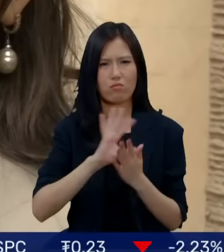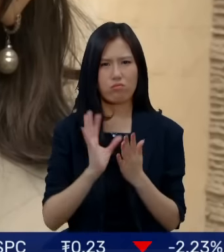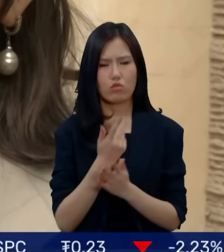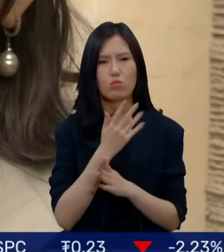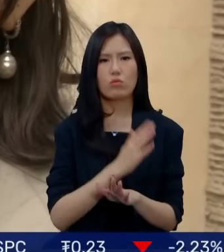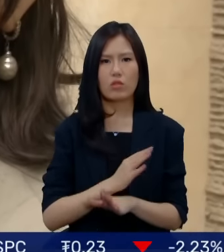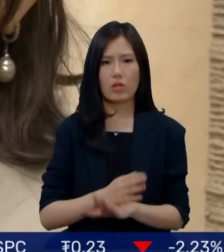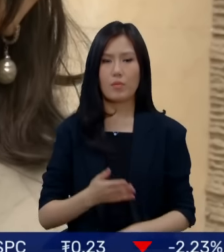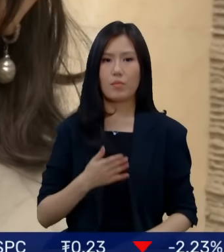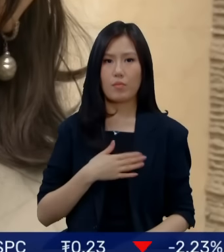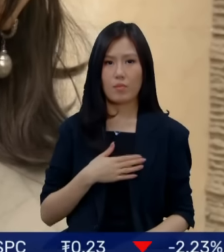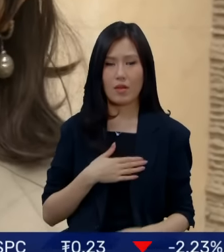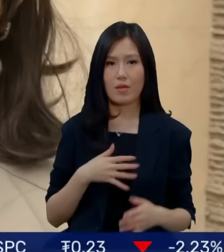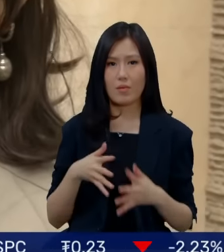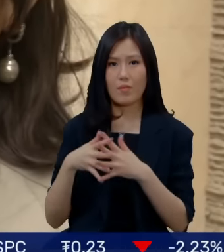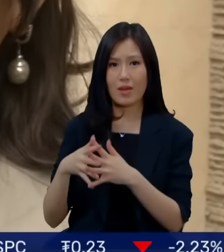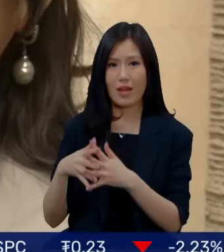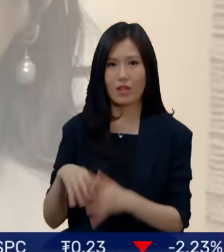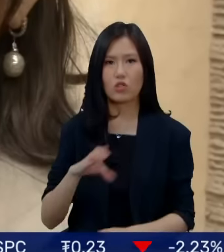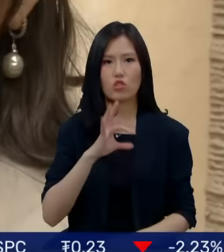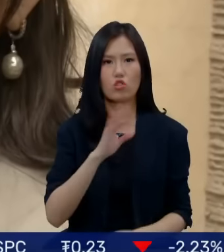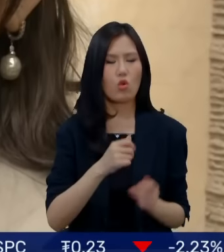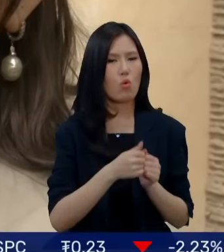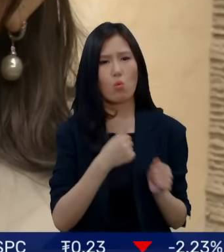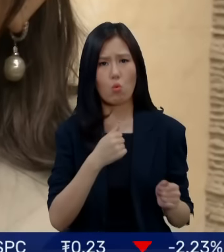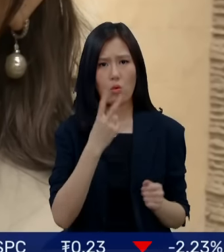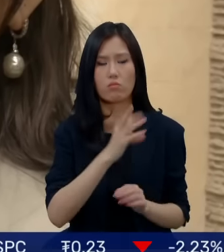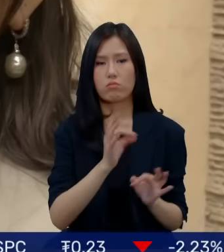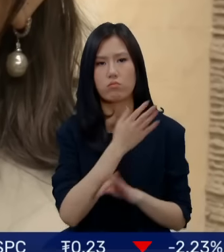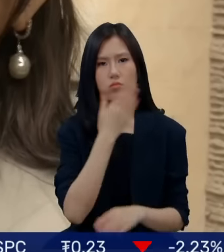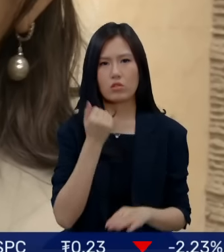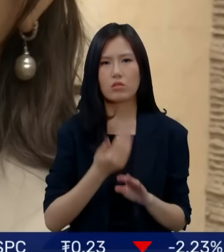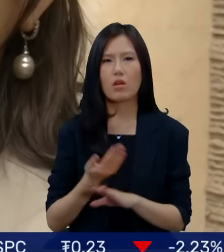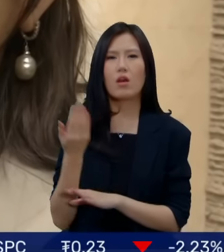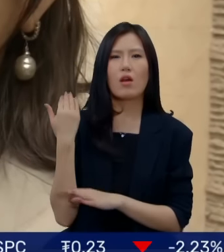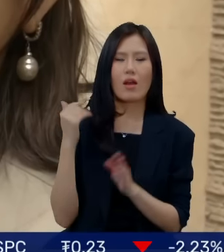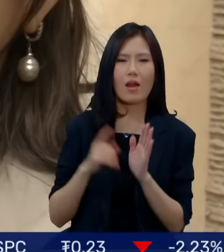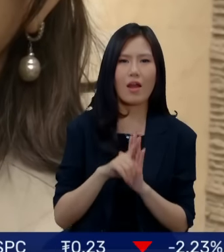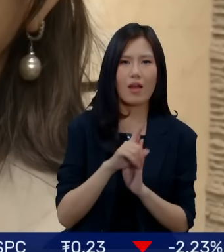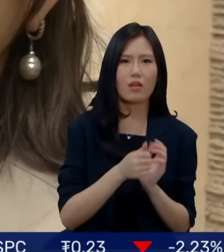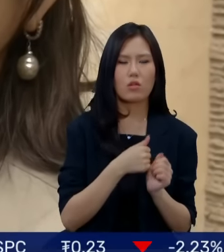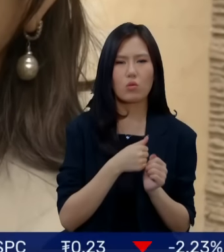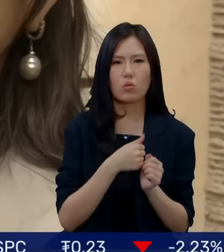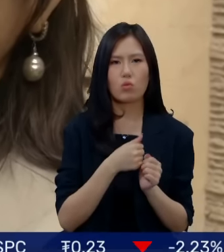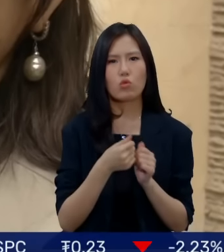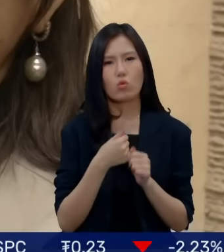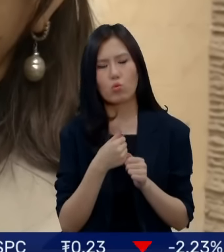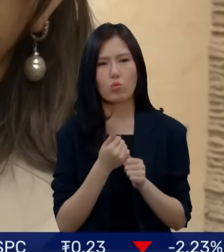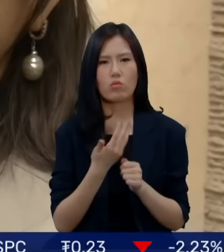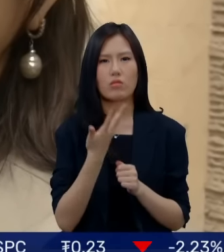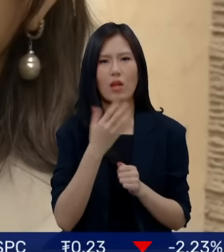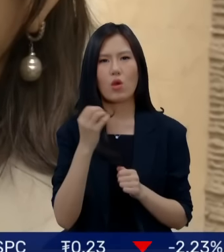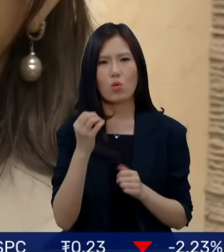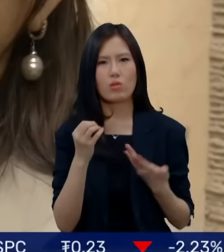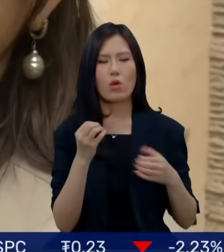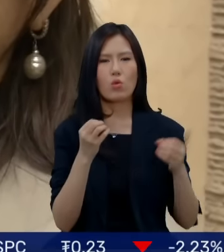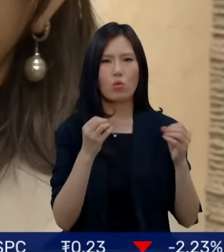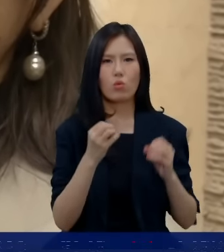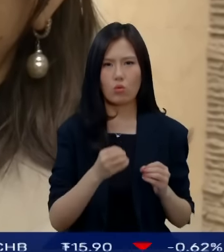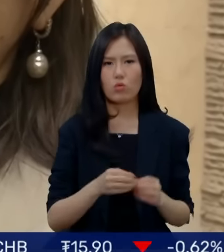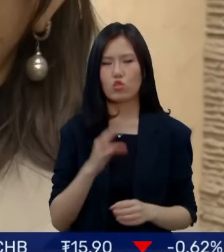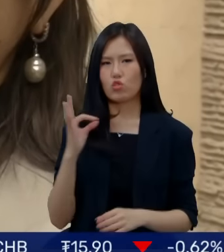Манай байранд болохоор яг сөөхийн төлбөр төлөхгүй гэдэг айл байдгүй. Одоо анх ул яхаа авахд бол нэг 50% төлөлттэй гэдэг чинь ихэнх нь ер нь сөөхдөө тест